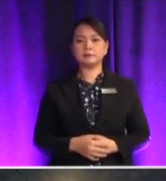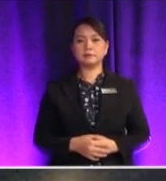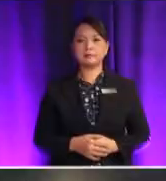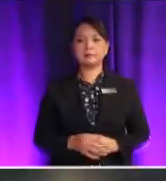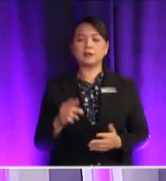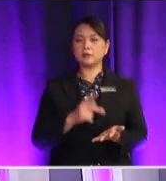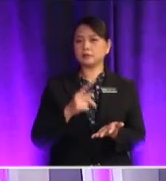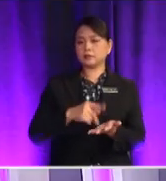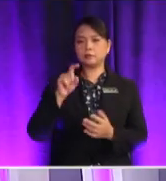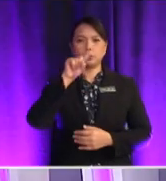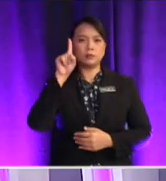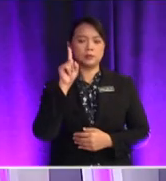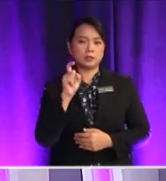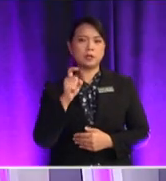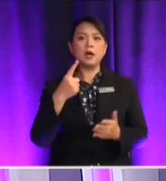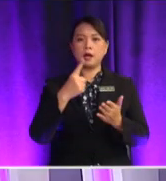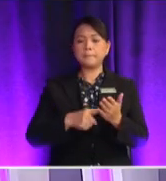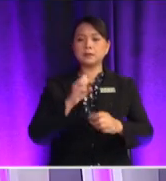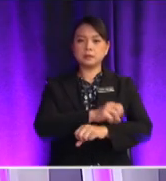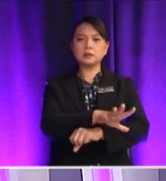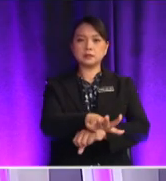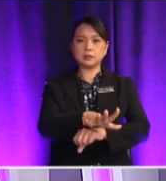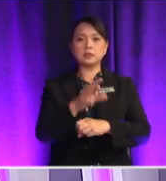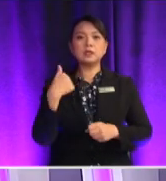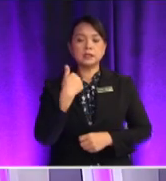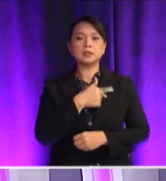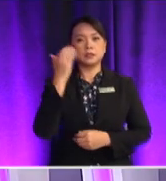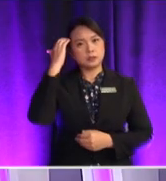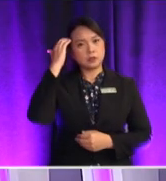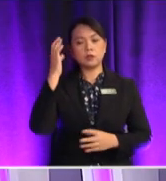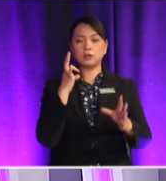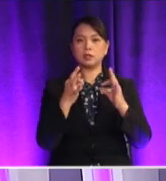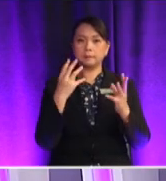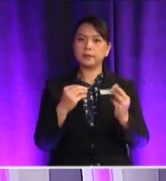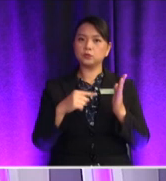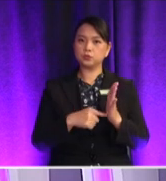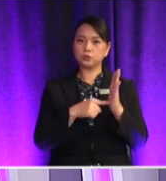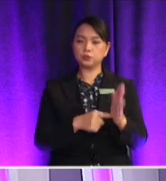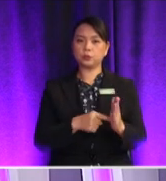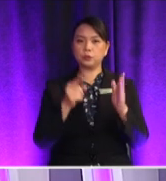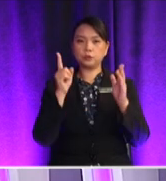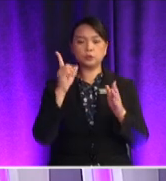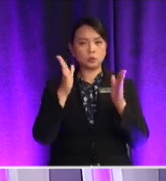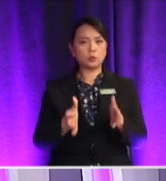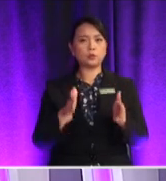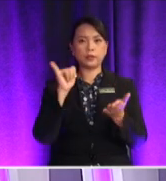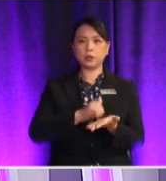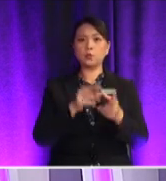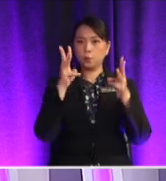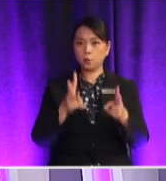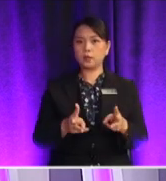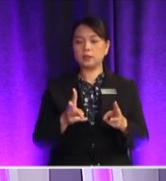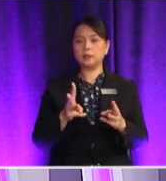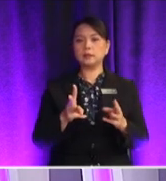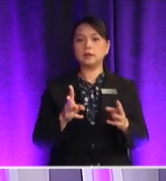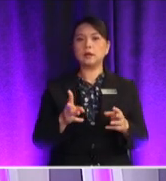tertanya-tanyalah kan, apa kesannya, sebab kita tahu kalau nak menunjukkan seseorang itu warga negara Malaysia kan, adalah bukan